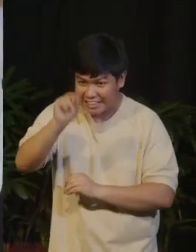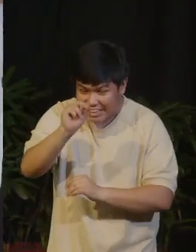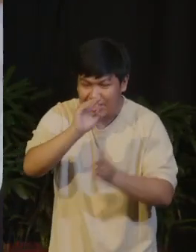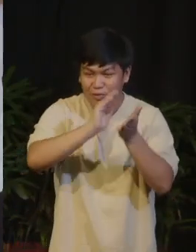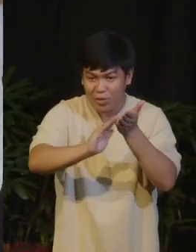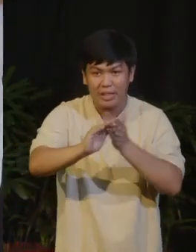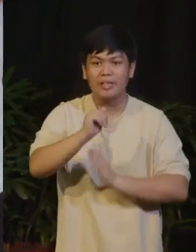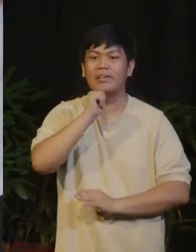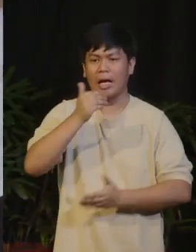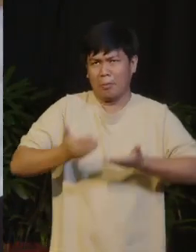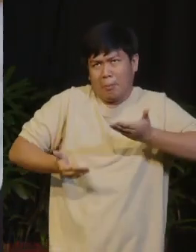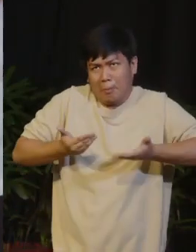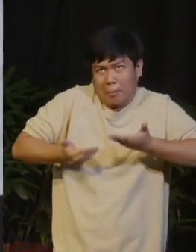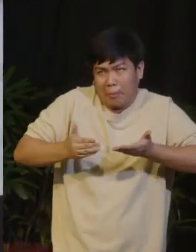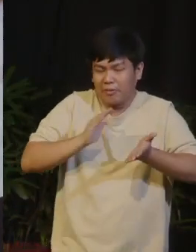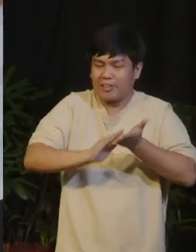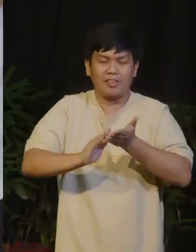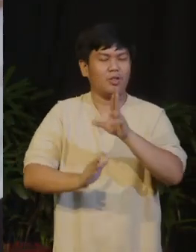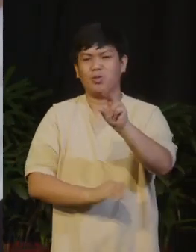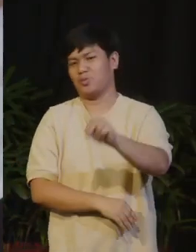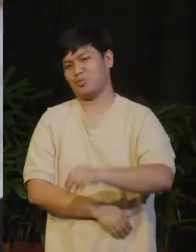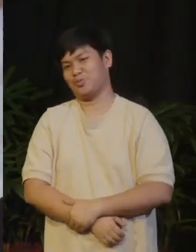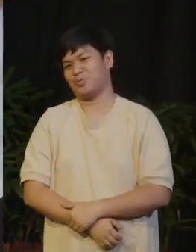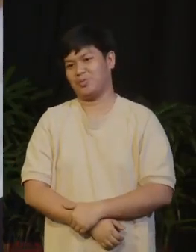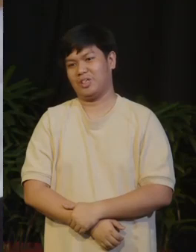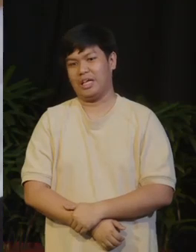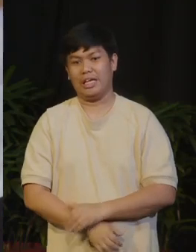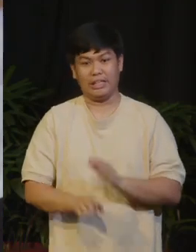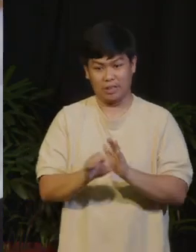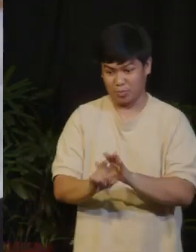Meron po bang nagkasala sa inyo, kapatid?